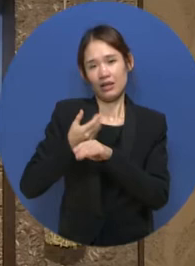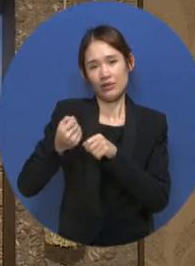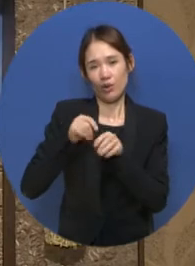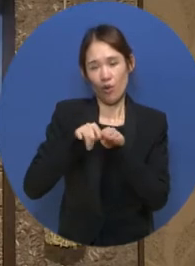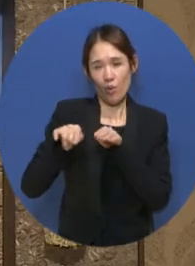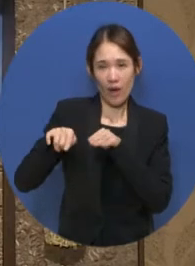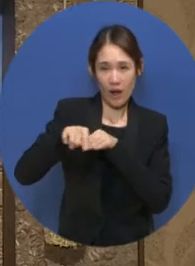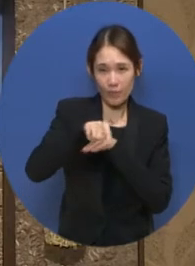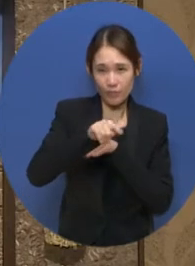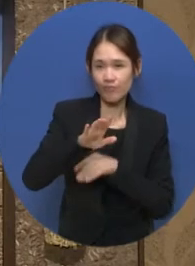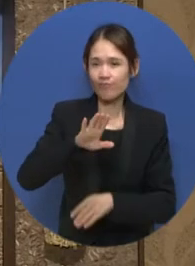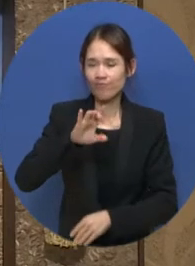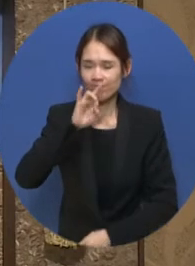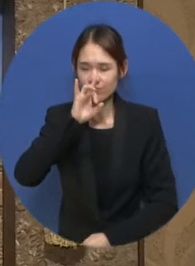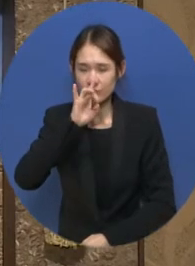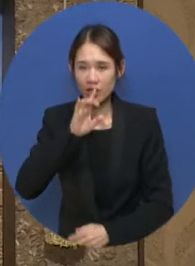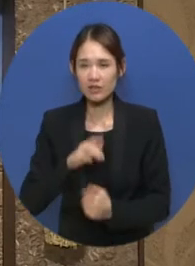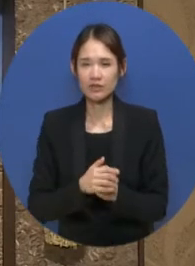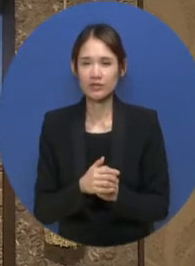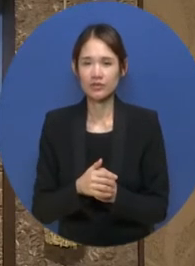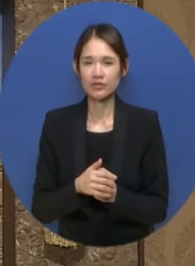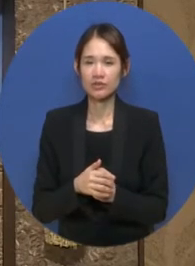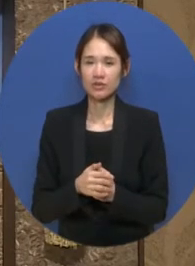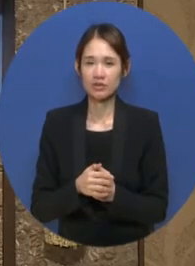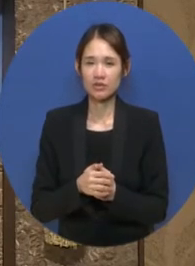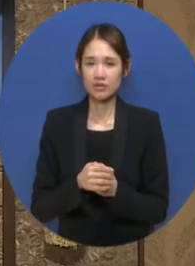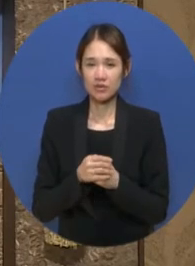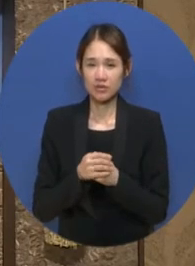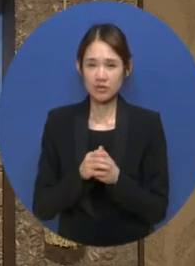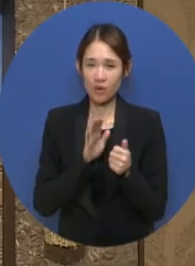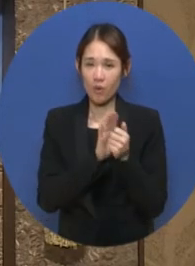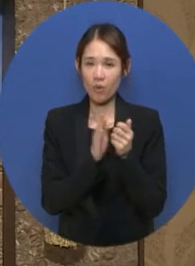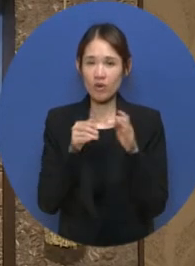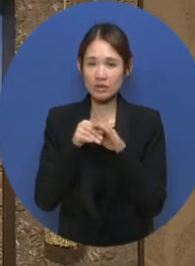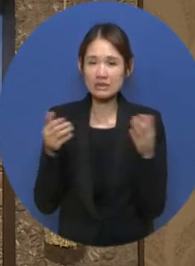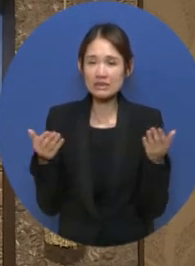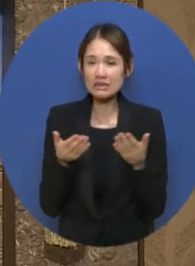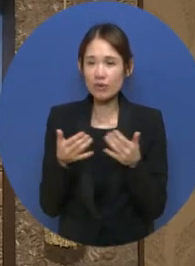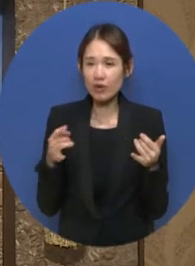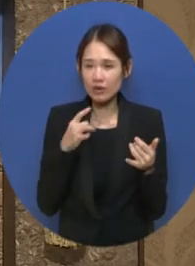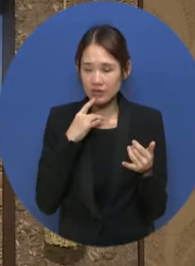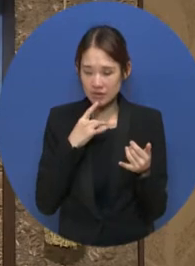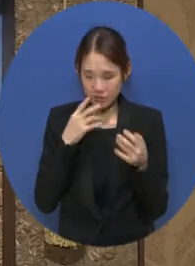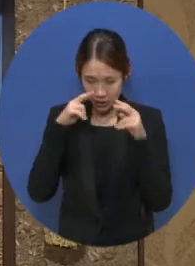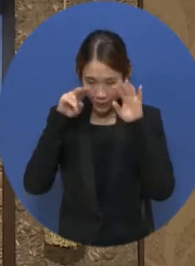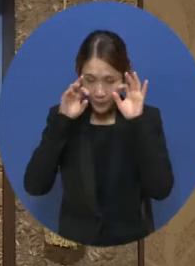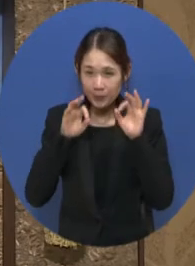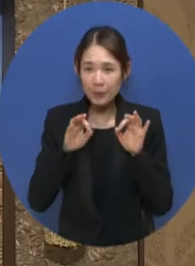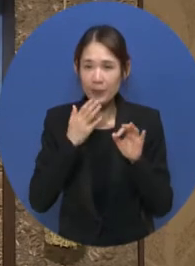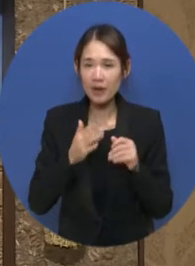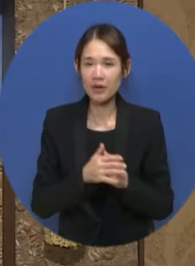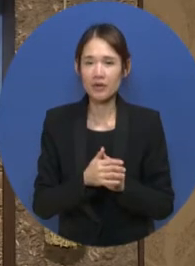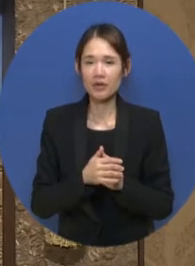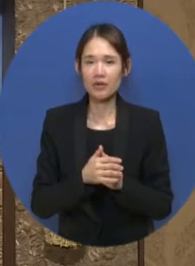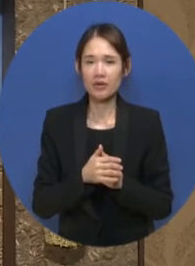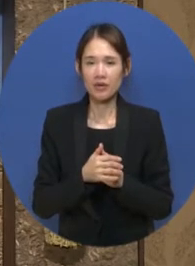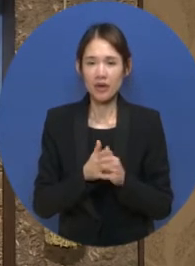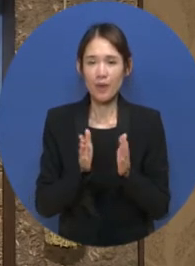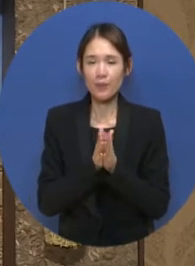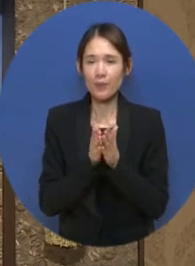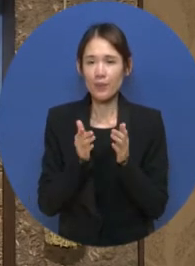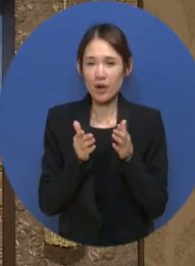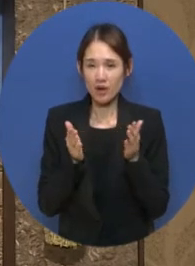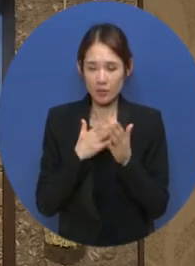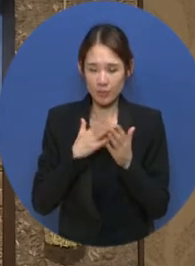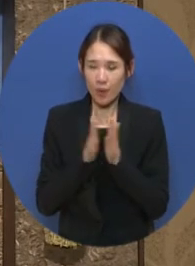접근은 불가능하도록 되어 있고 그가 이제 5 기간에 직원들 많이 접근을 할 수가 있고 여기에는 다 본인 인증을